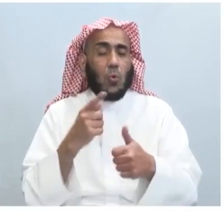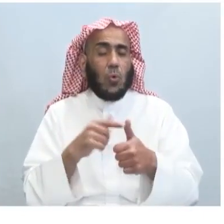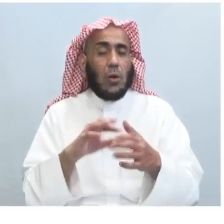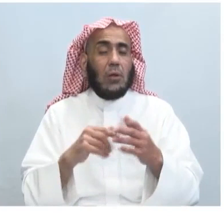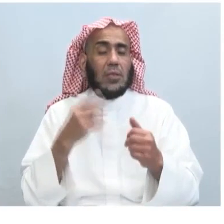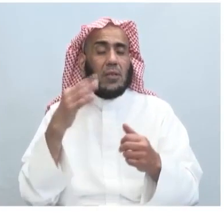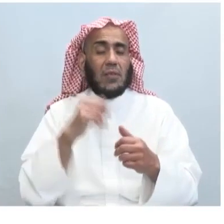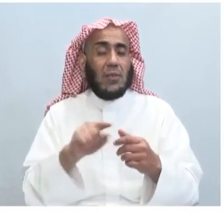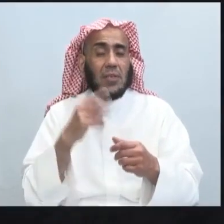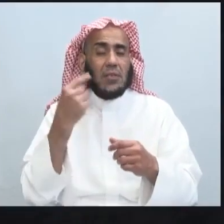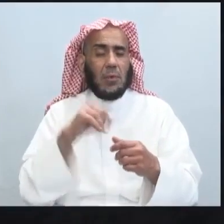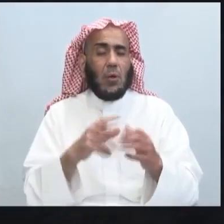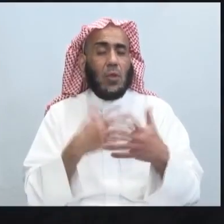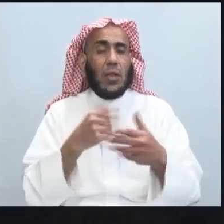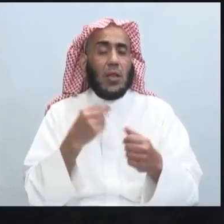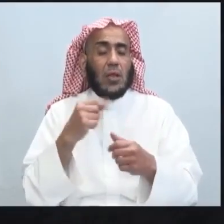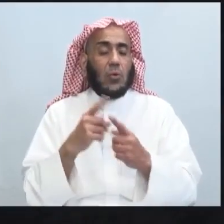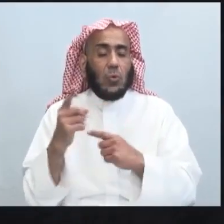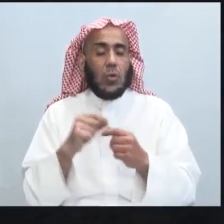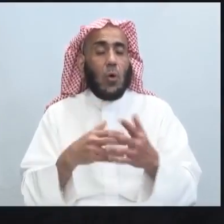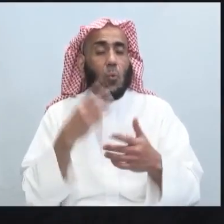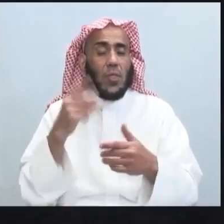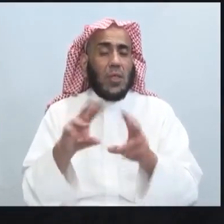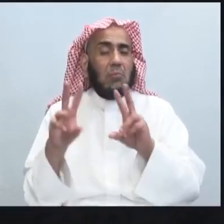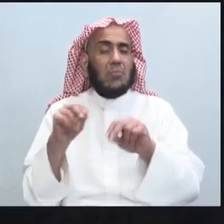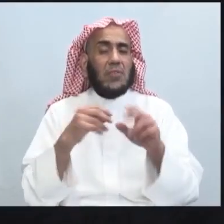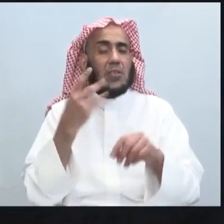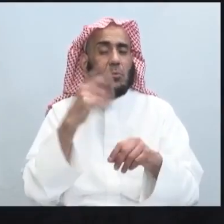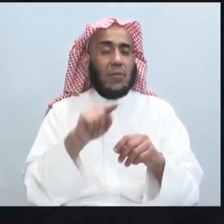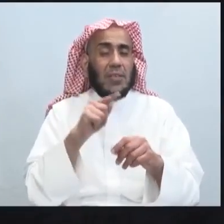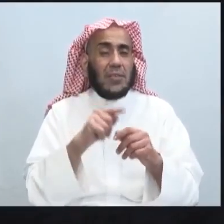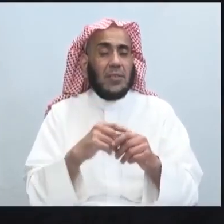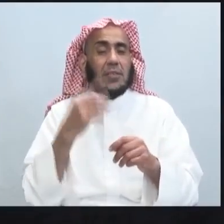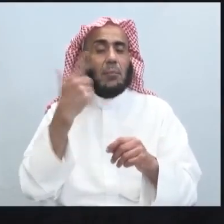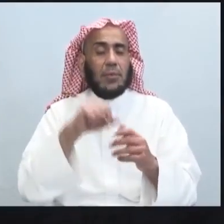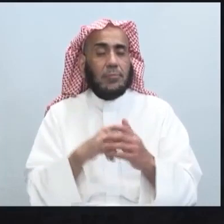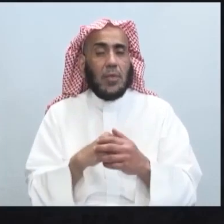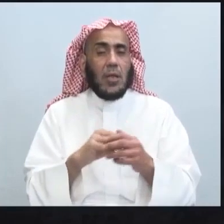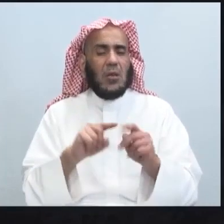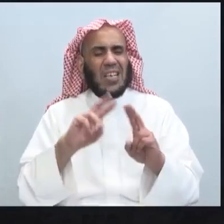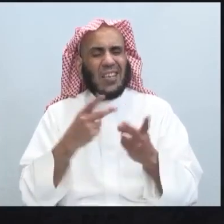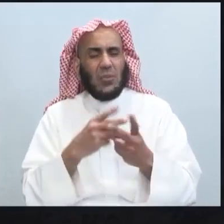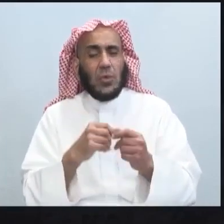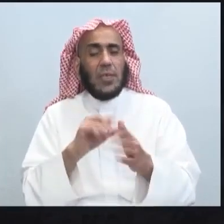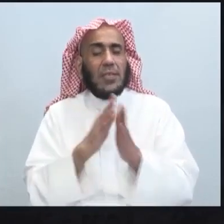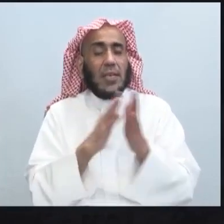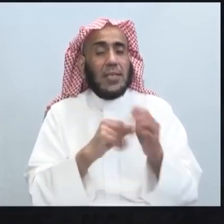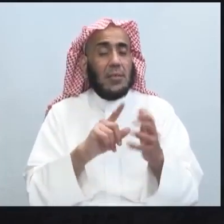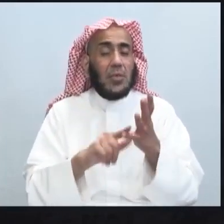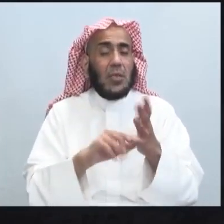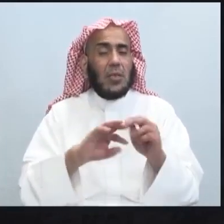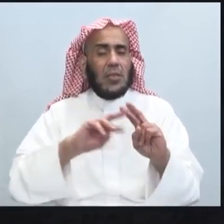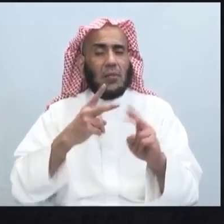49.7 المحاوله الثانيه الكي كيو والثالثه نفسها 49.7 اذا اختلفت هنا التراكيز الابتدائيه